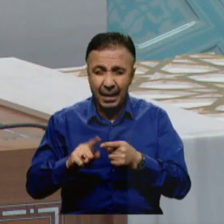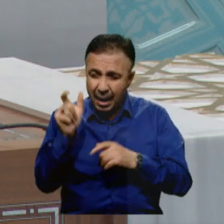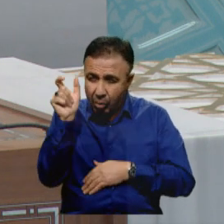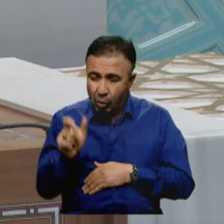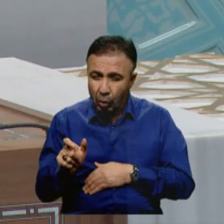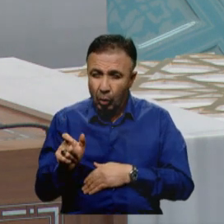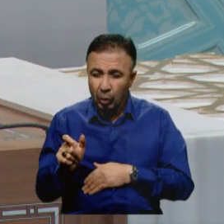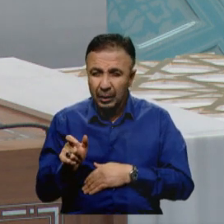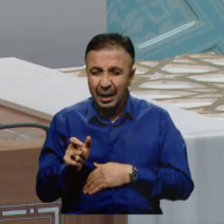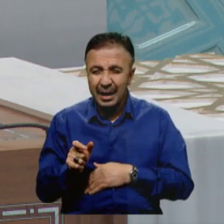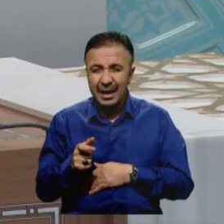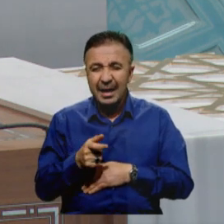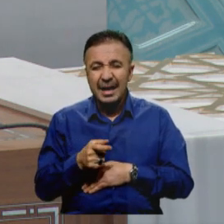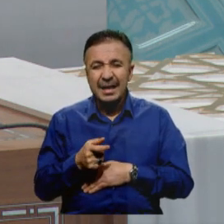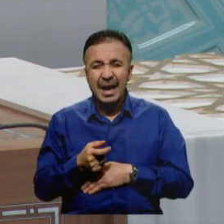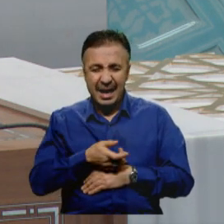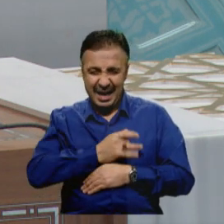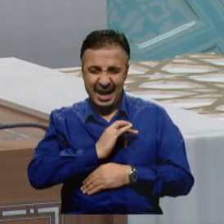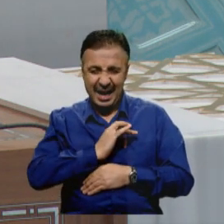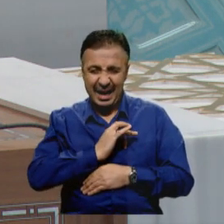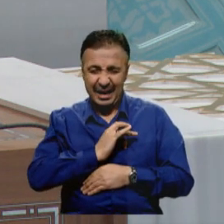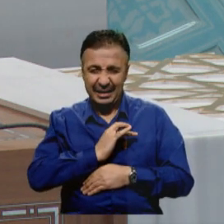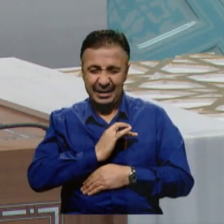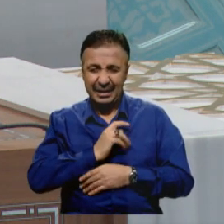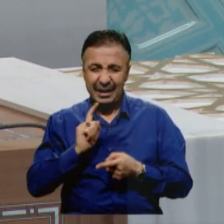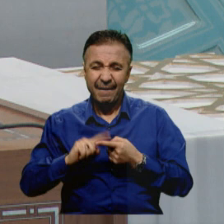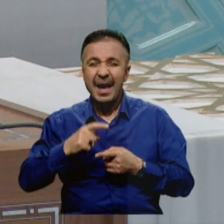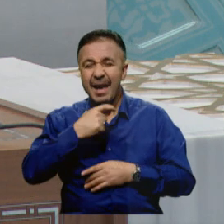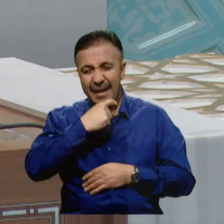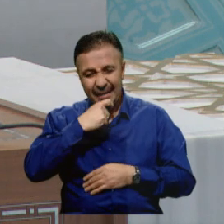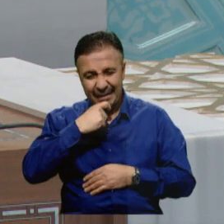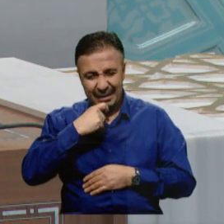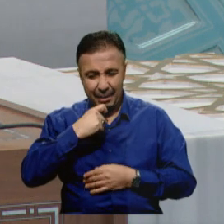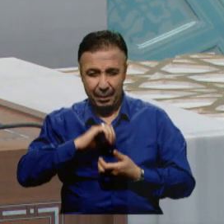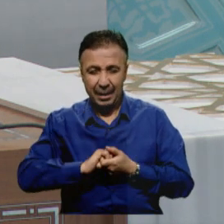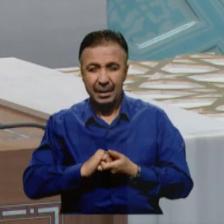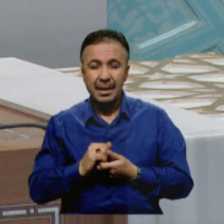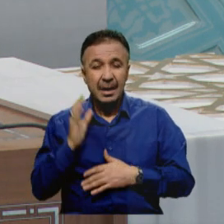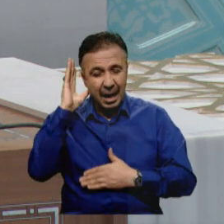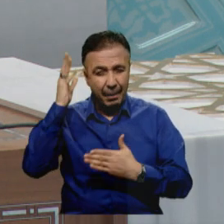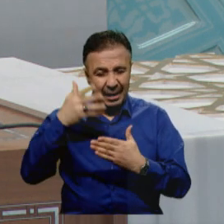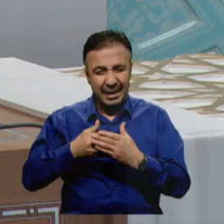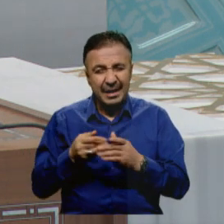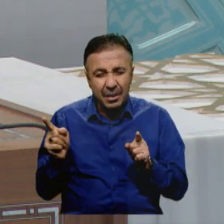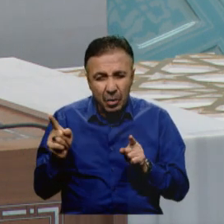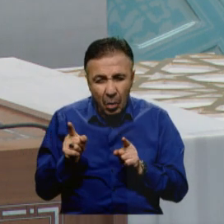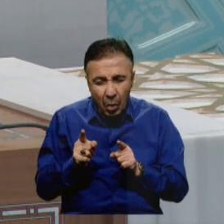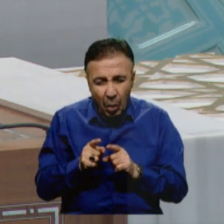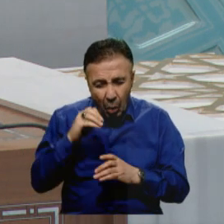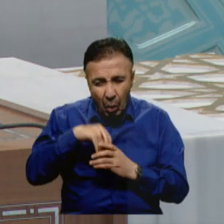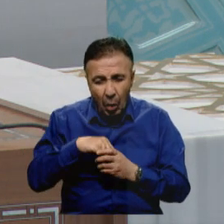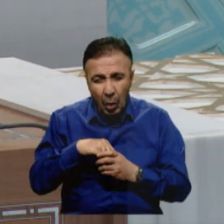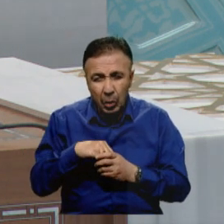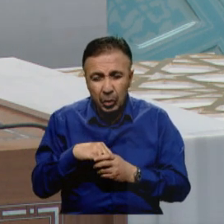ihlas ve samimiyet. Son derece önemli bir konu. Çünkü ibadetin özü ihlastır, samimiyettir.